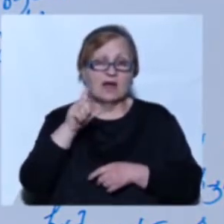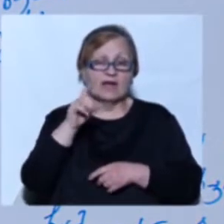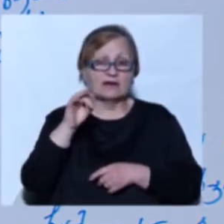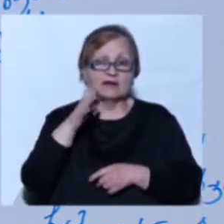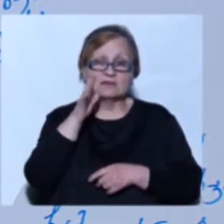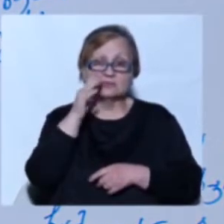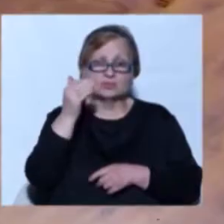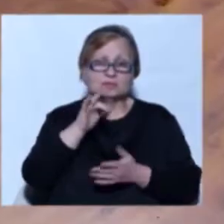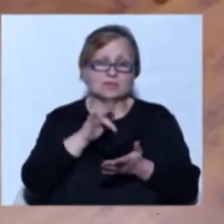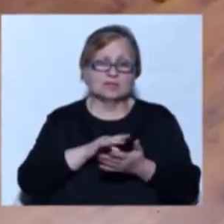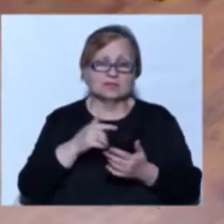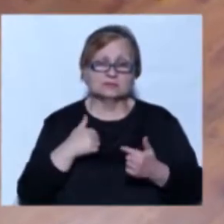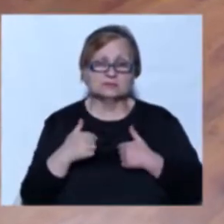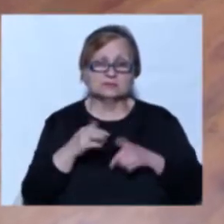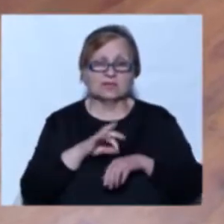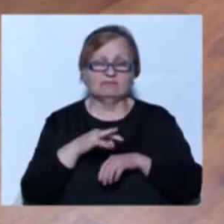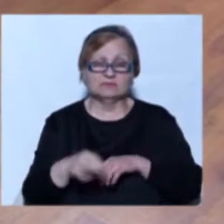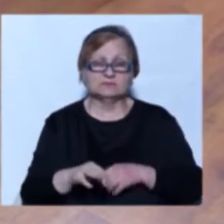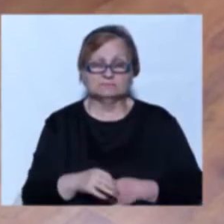ტკივილს. მოუსმინოთ.